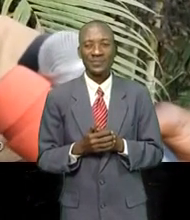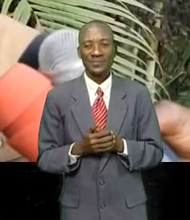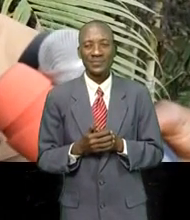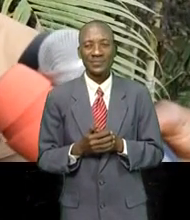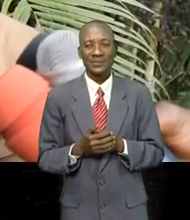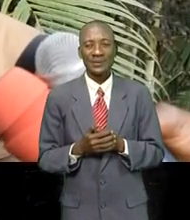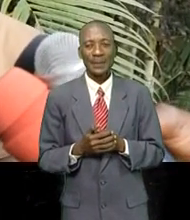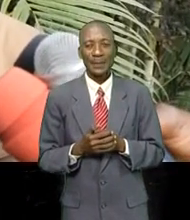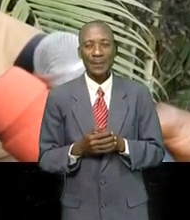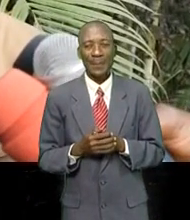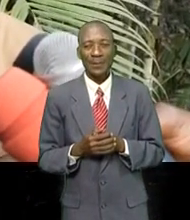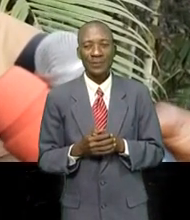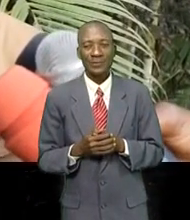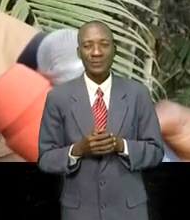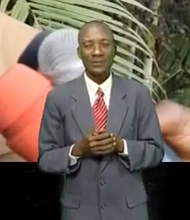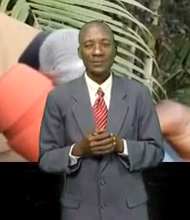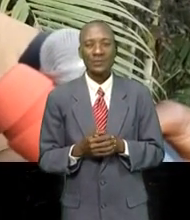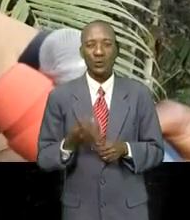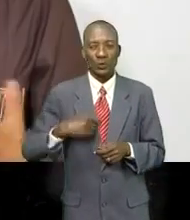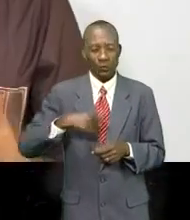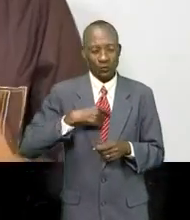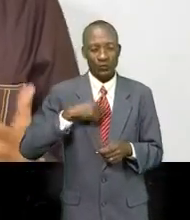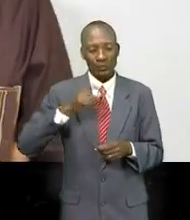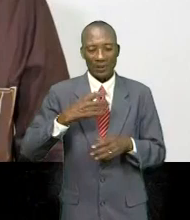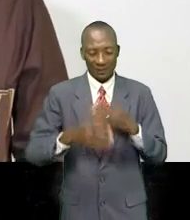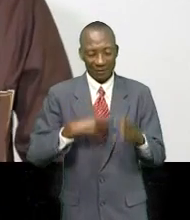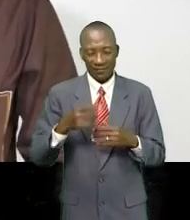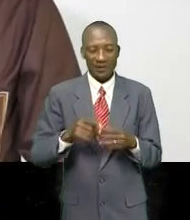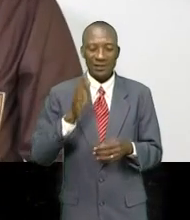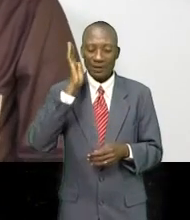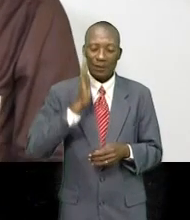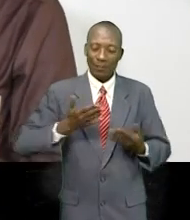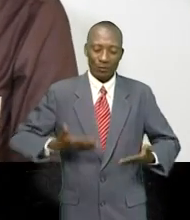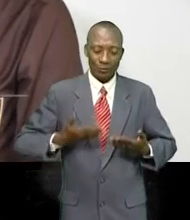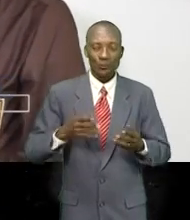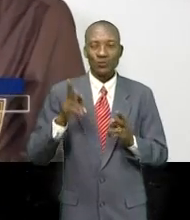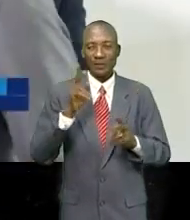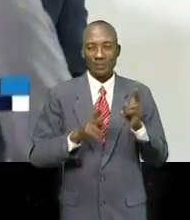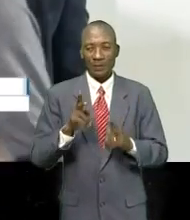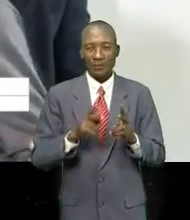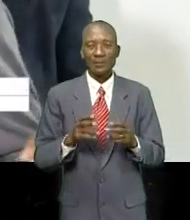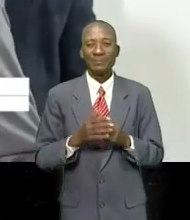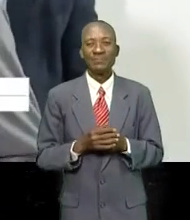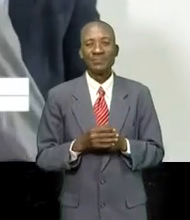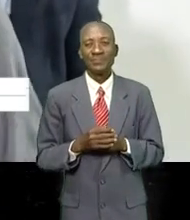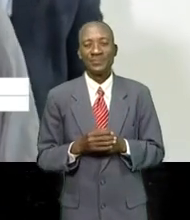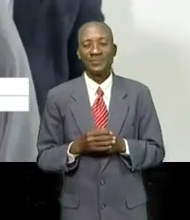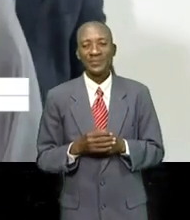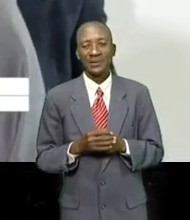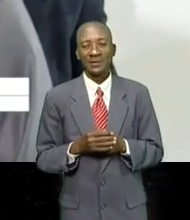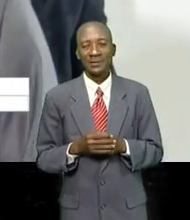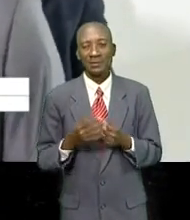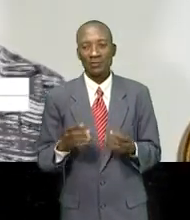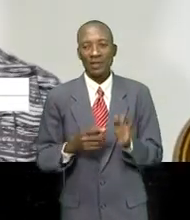stimulons à travailler pour le bonheur du peuple. A noter que cette cérémonie riche en couleurs a connu la participation du haut représentant du